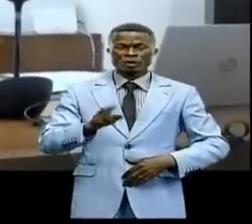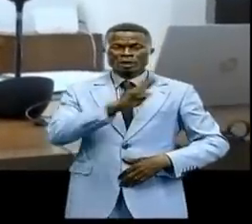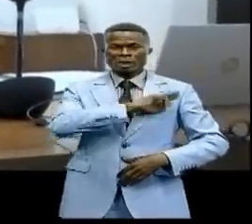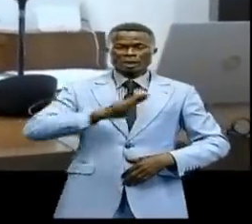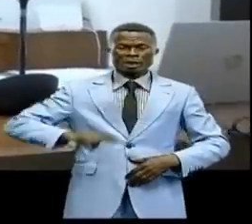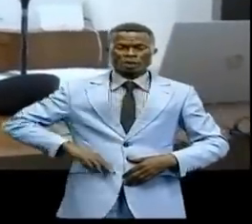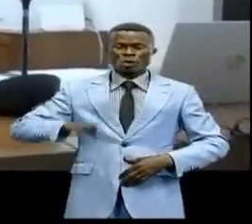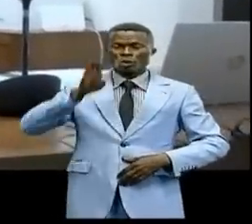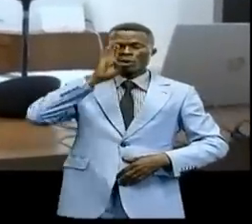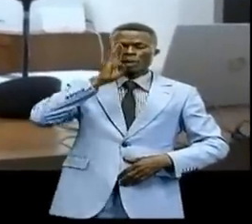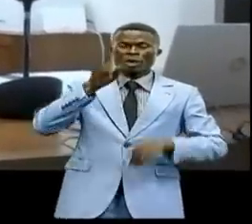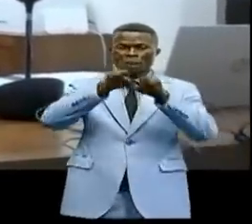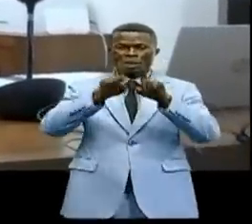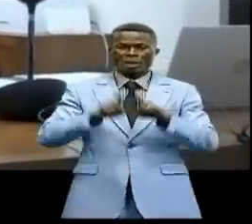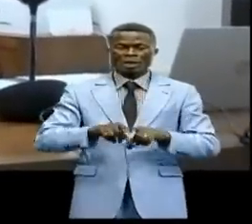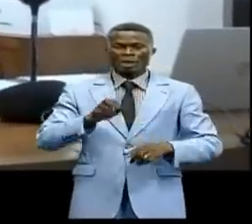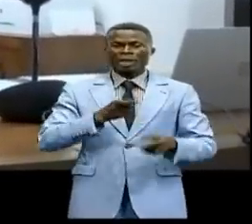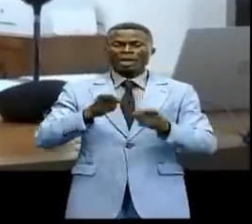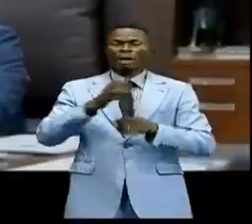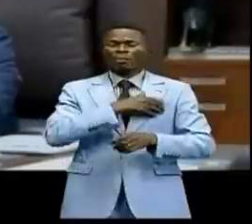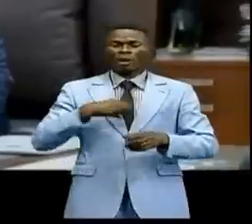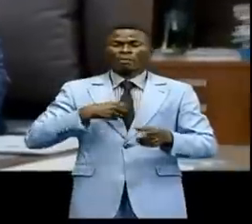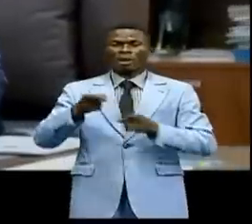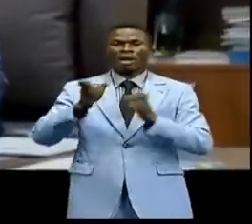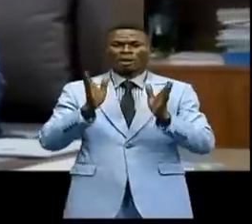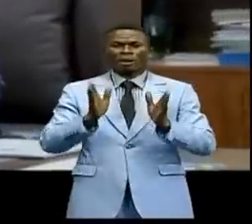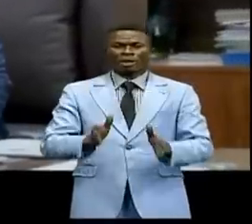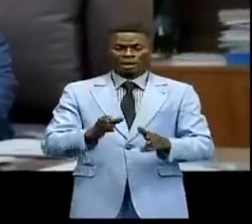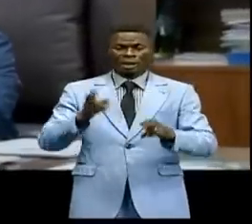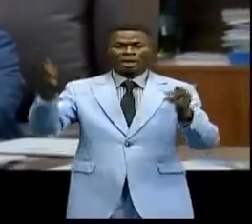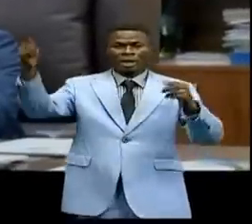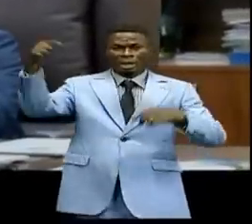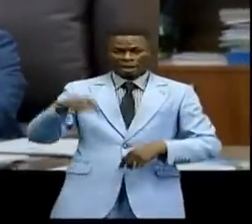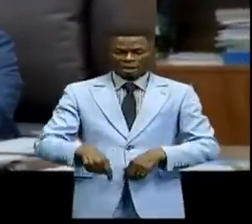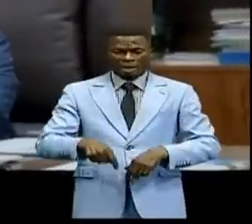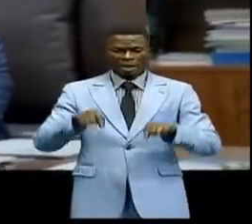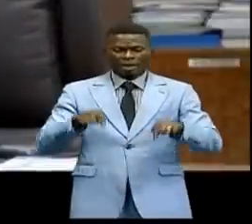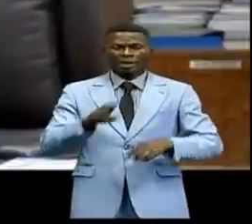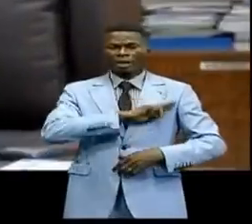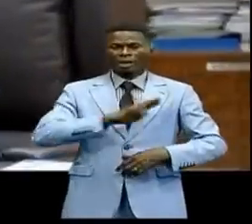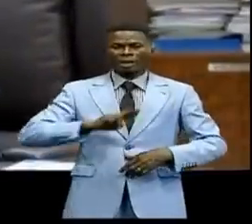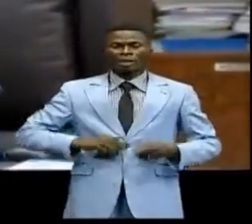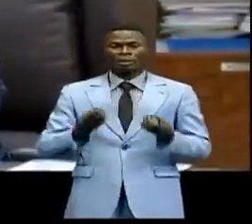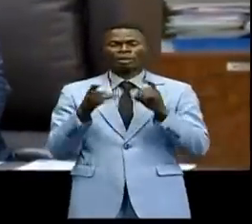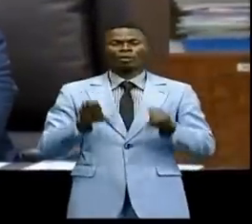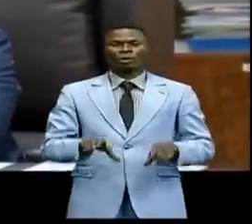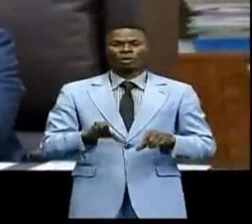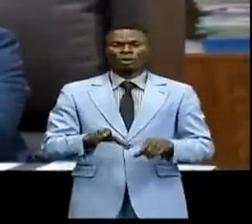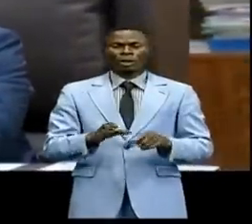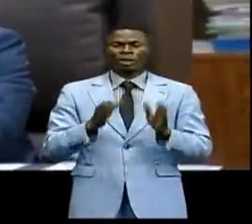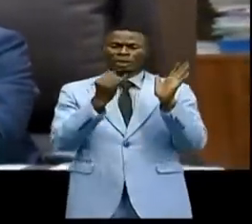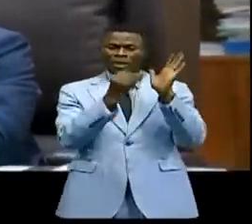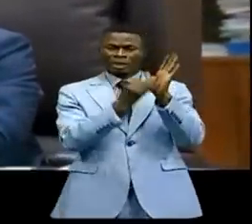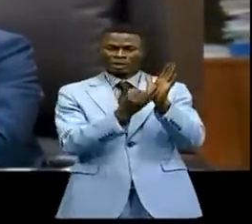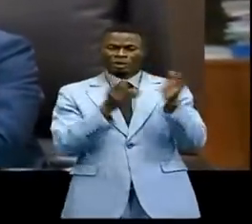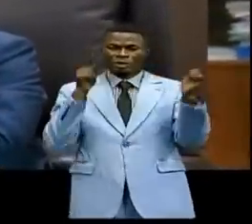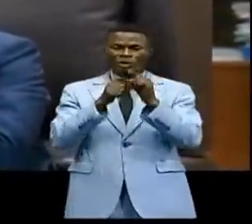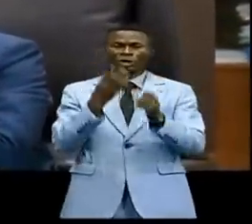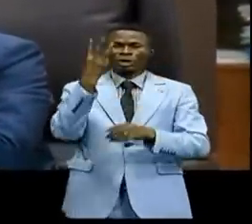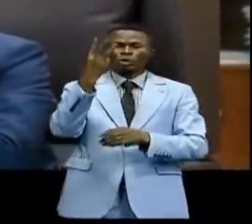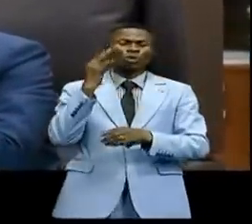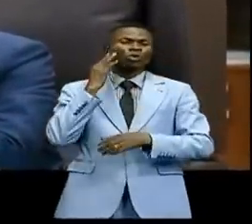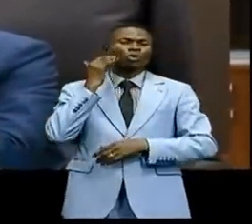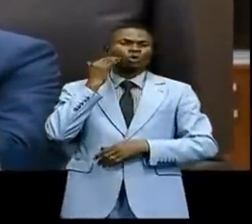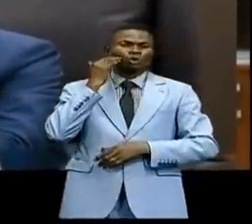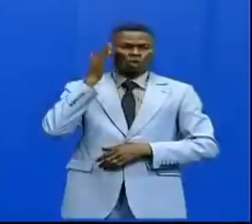de Belgique et Sa Majesté la Reine Mathilde vont séjourner en République démocratique du Congo du 7 au 3 juin